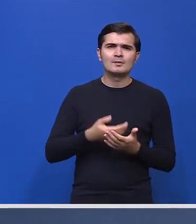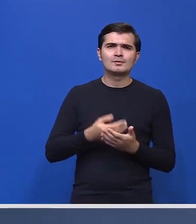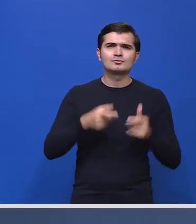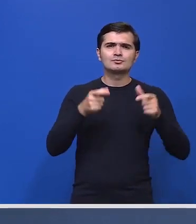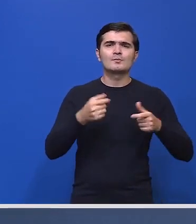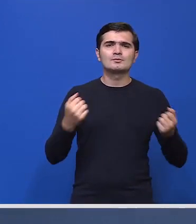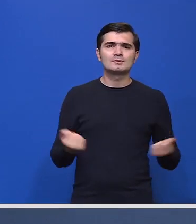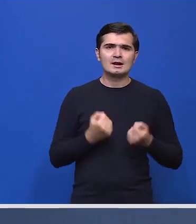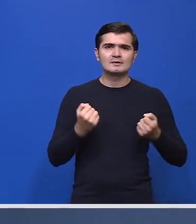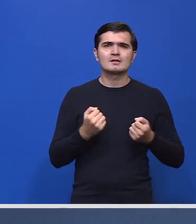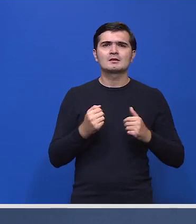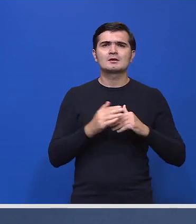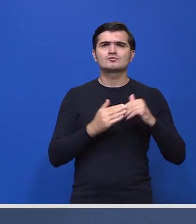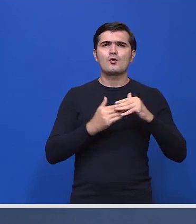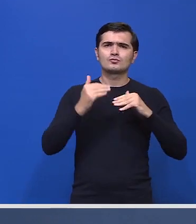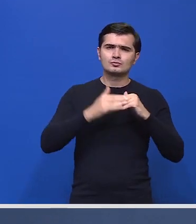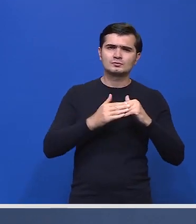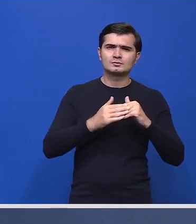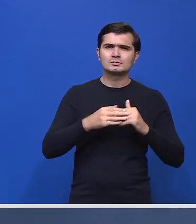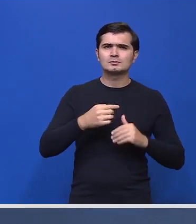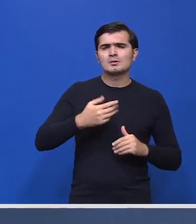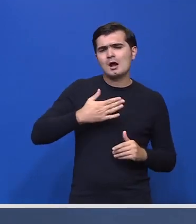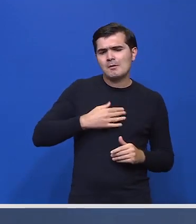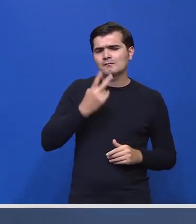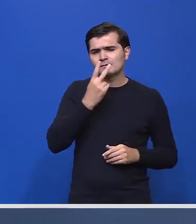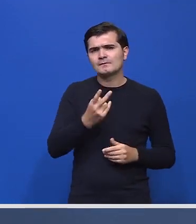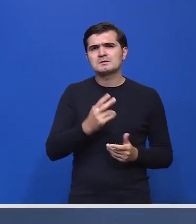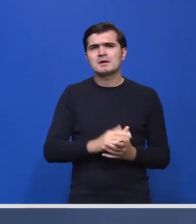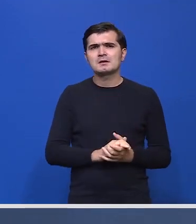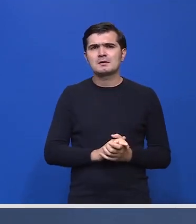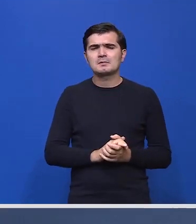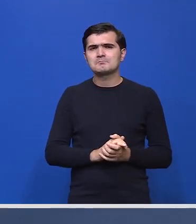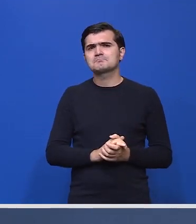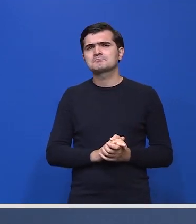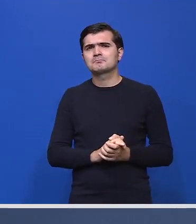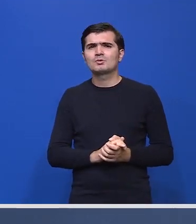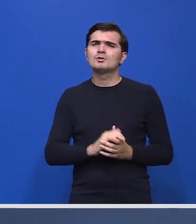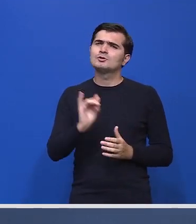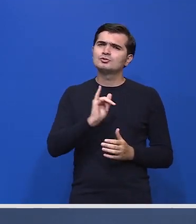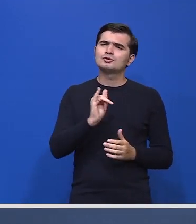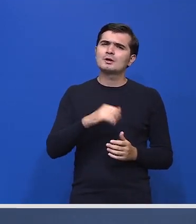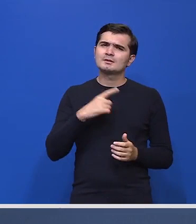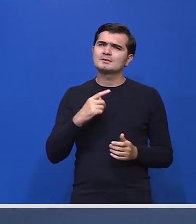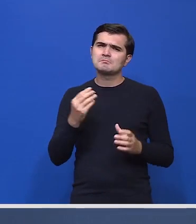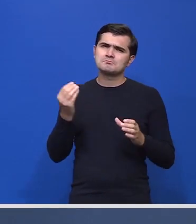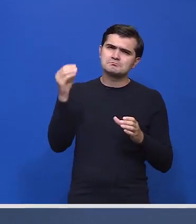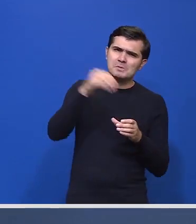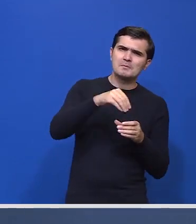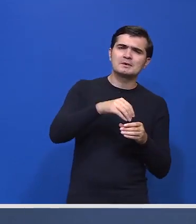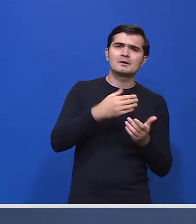activitate construcții, am avut în vedere cei care sunt implicați